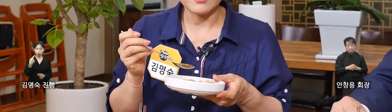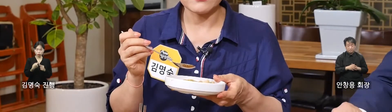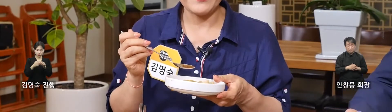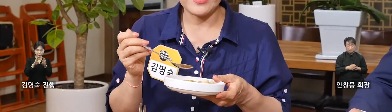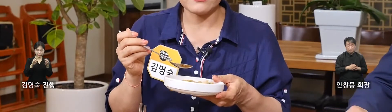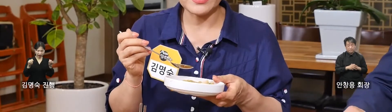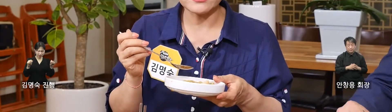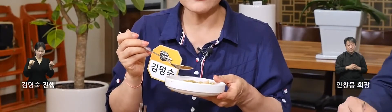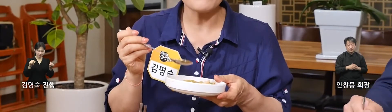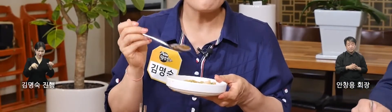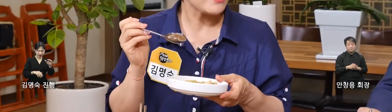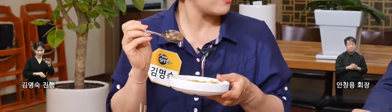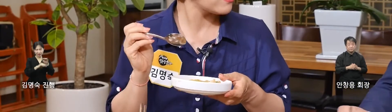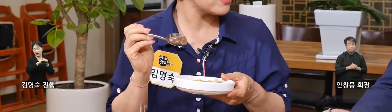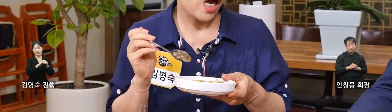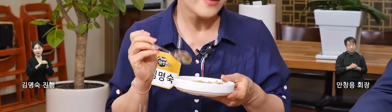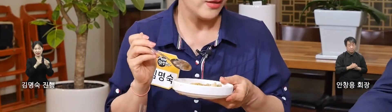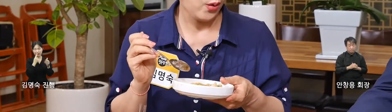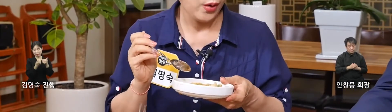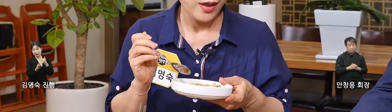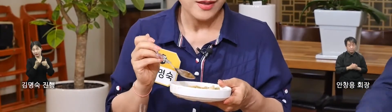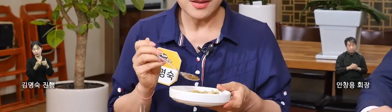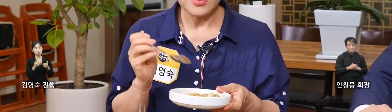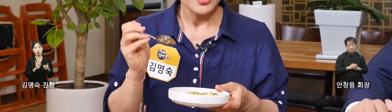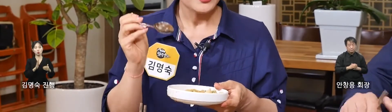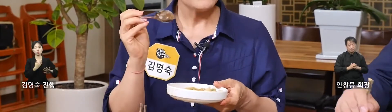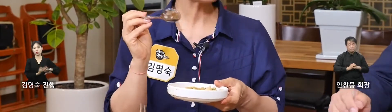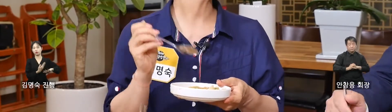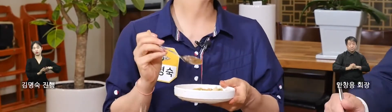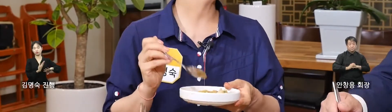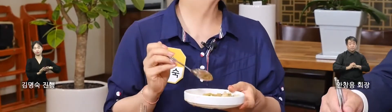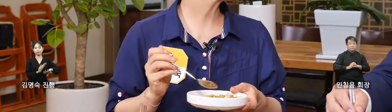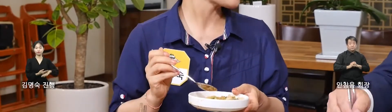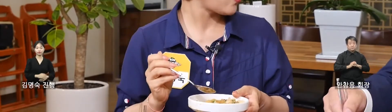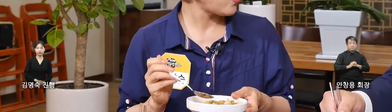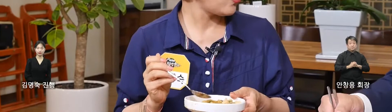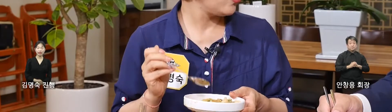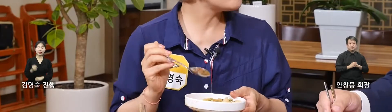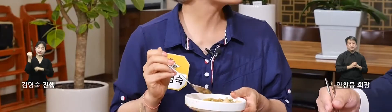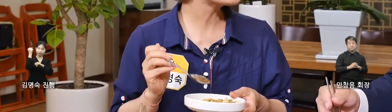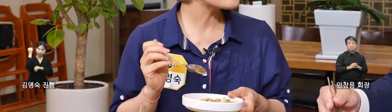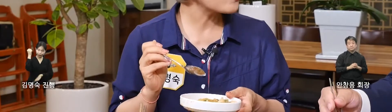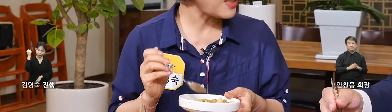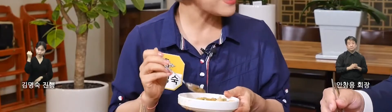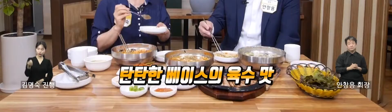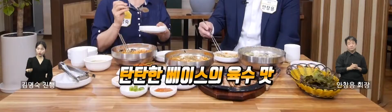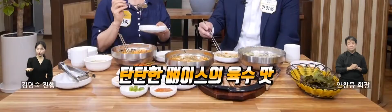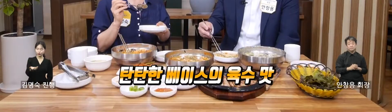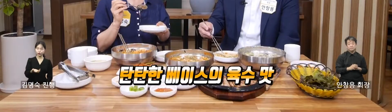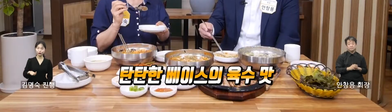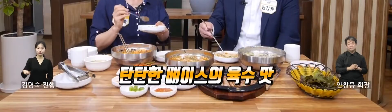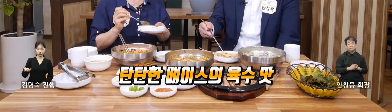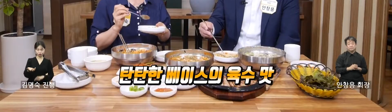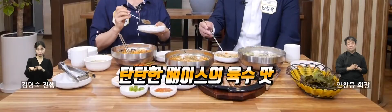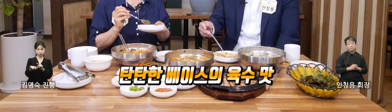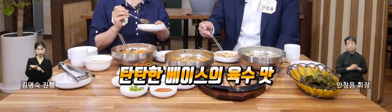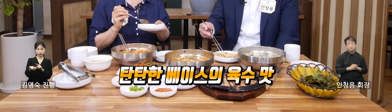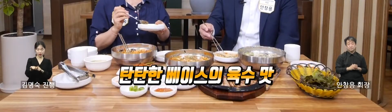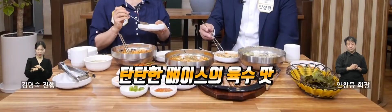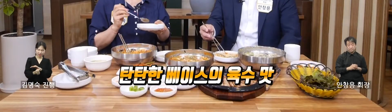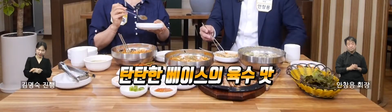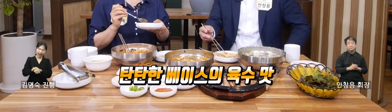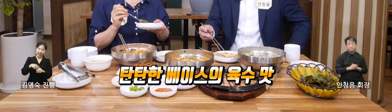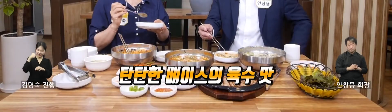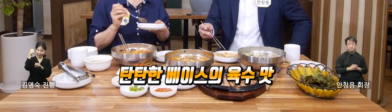맛, 막 그 매운 맛 그런 맛이 아니에요. 그러니까 확실히 기본적으로 육수가 잘 돼